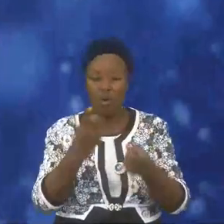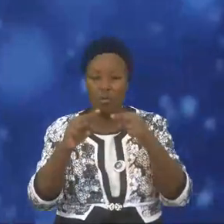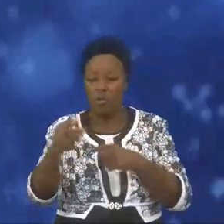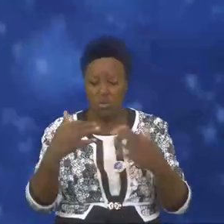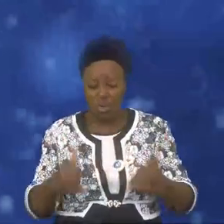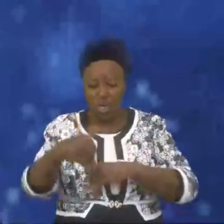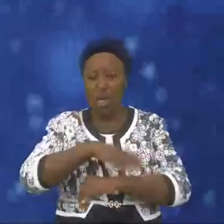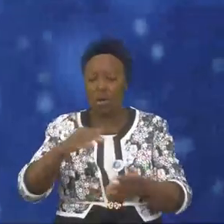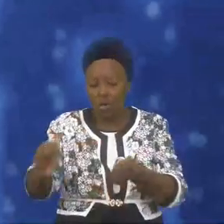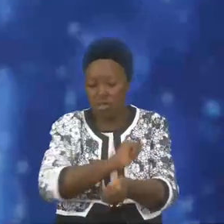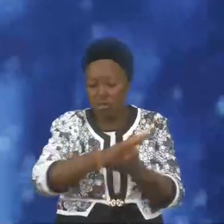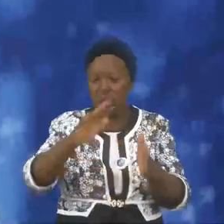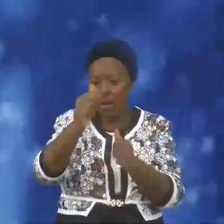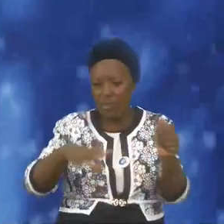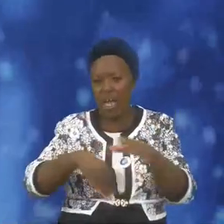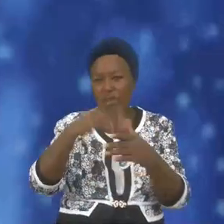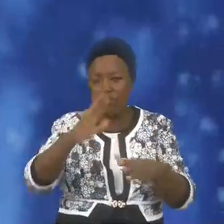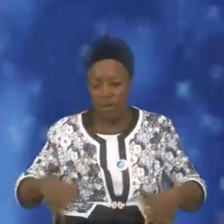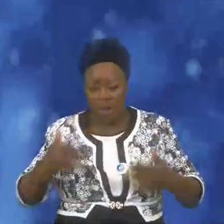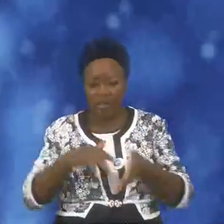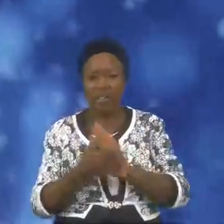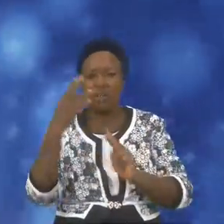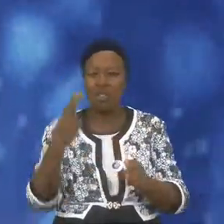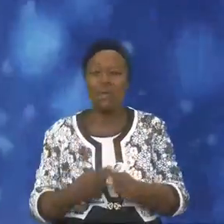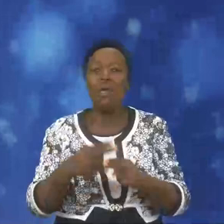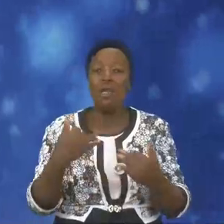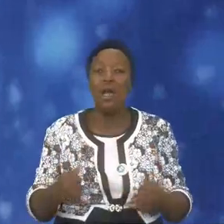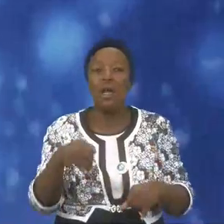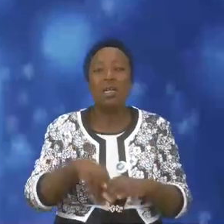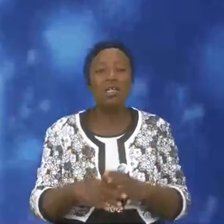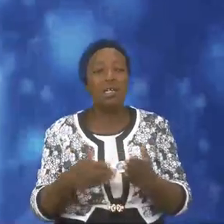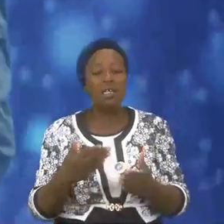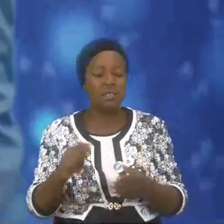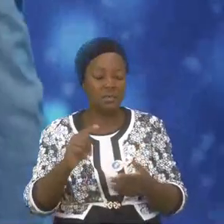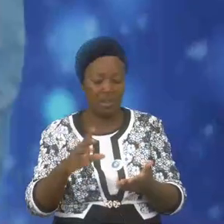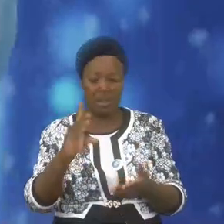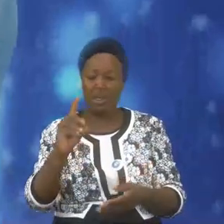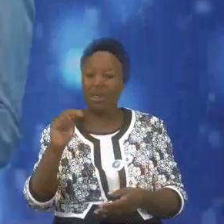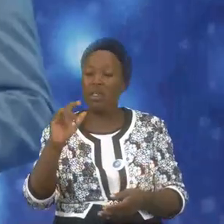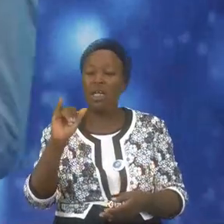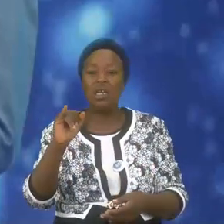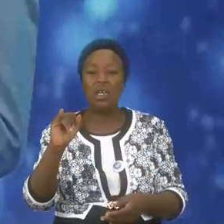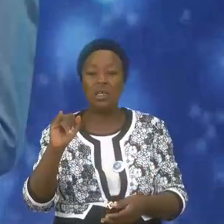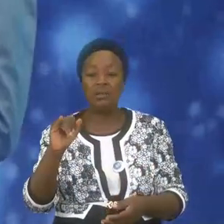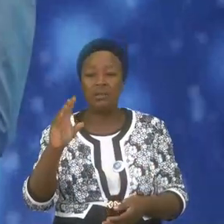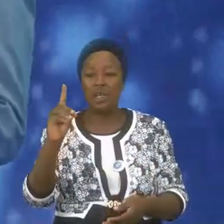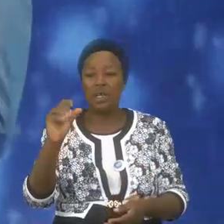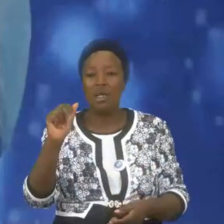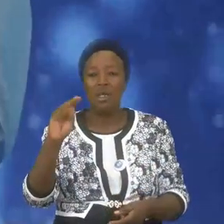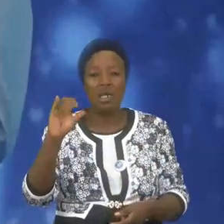va anéantir tout de ta vie. Daniel chapitre 2, verset